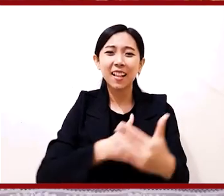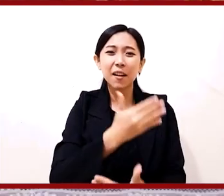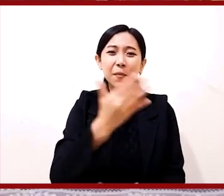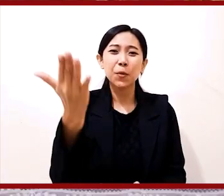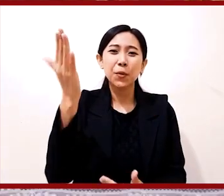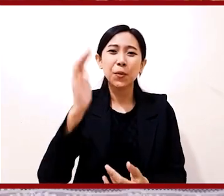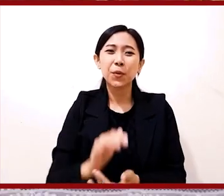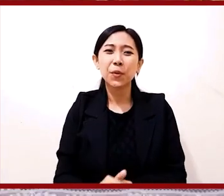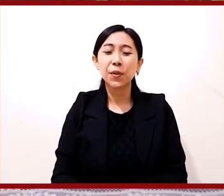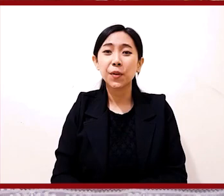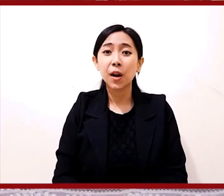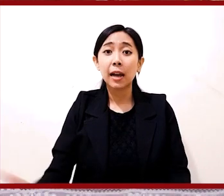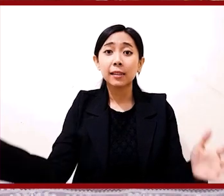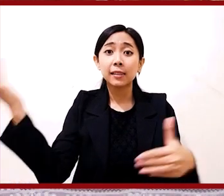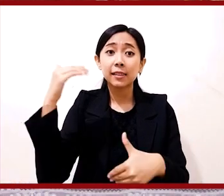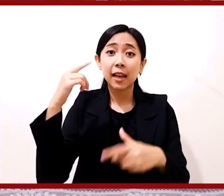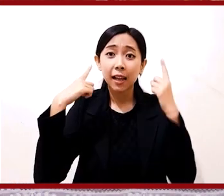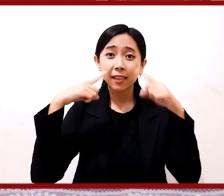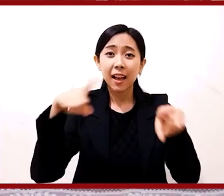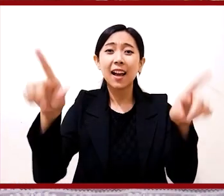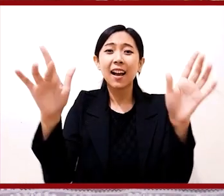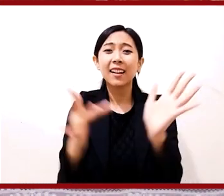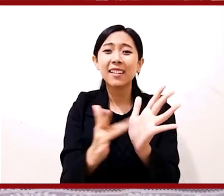nyatakan Yesus dalammu,